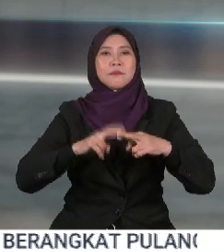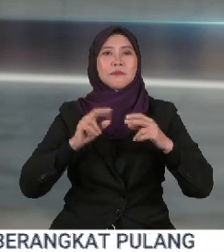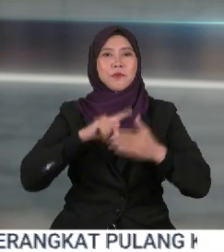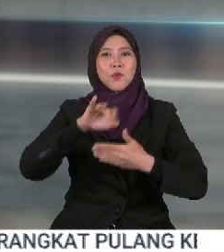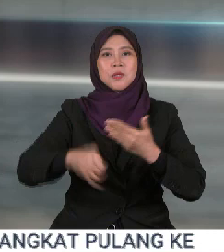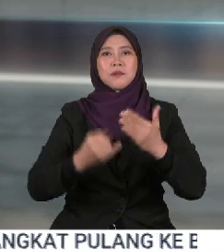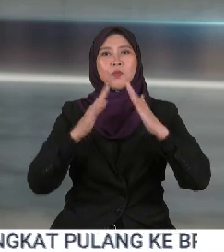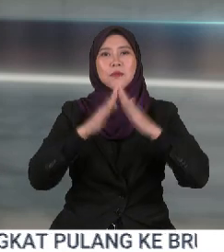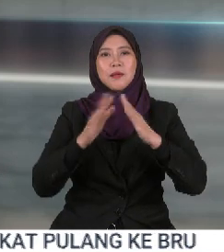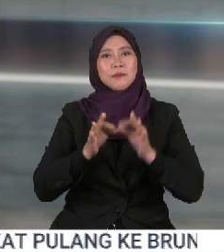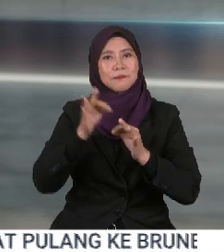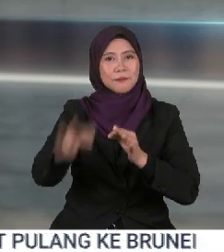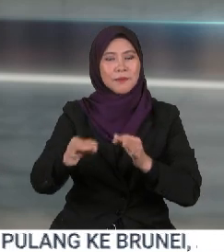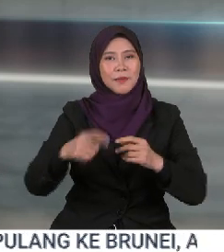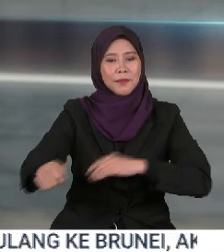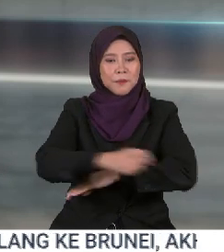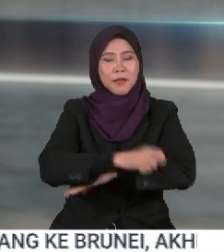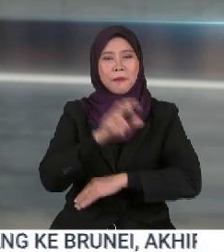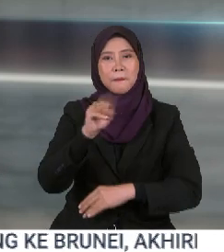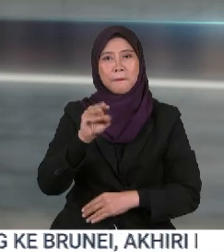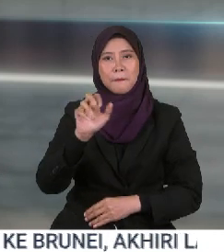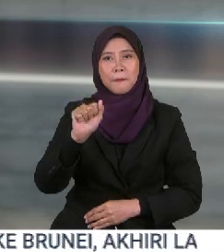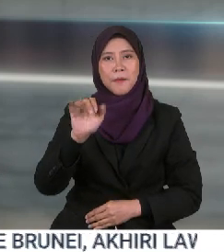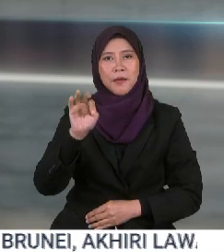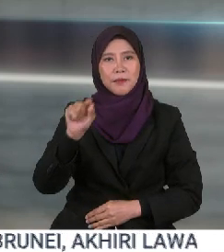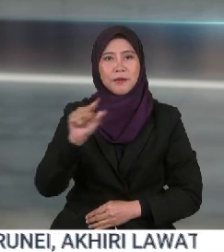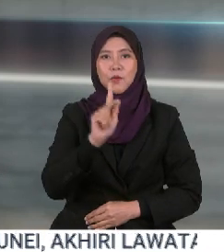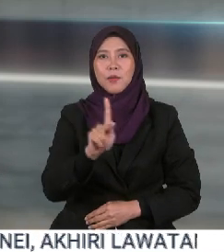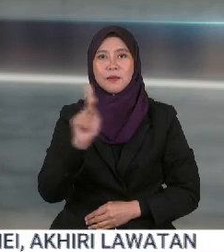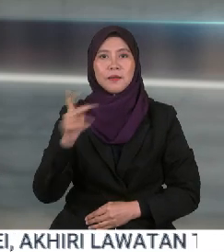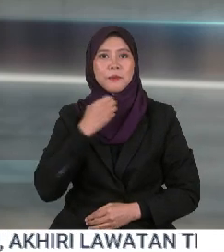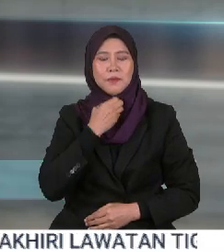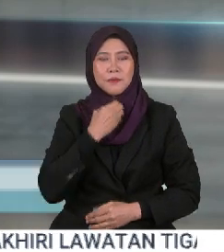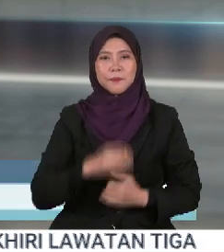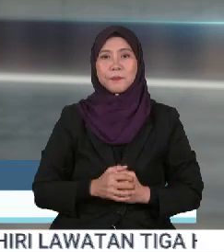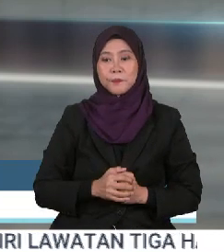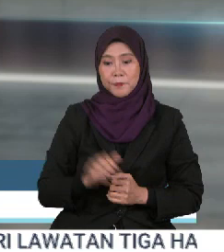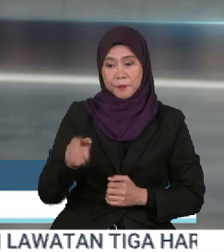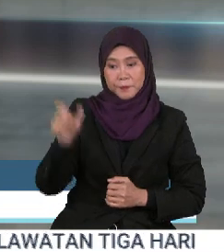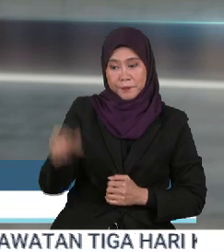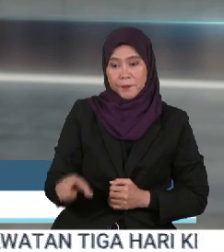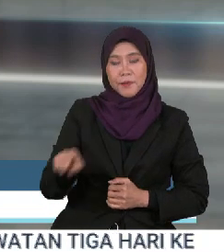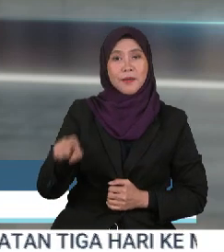swasta terbengkalai di taman Mayang fasa 2 kualagangsa di Malang Rasulullah